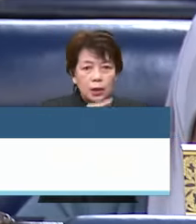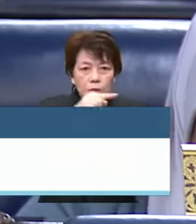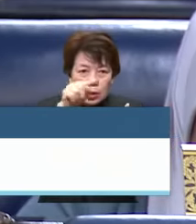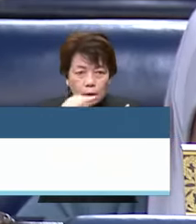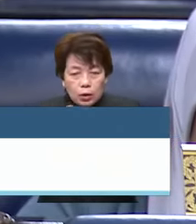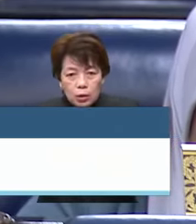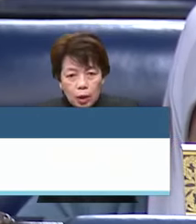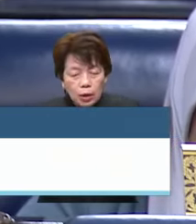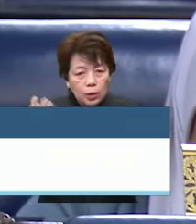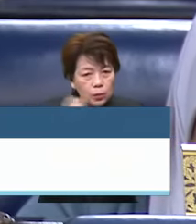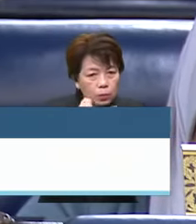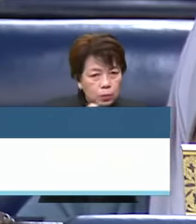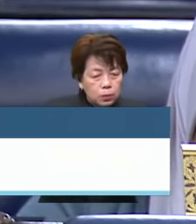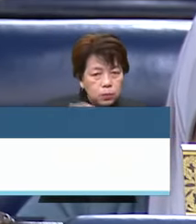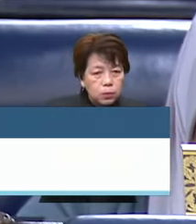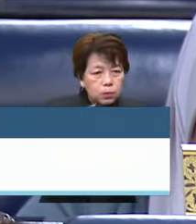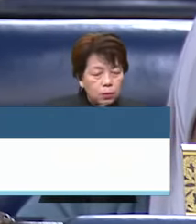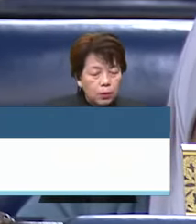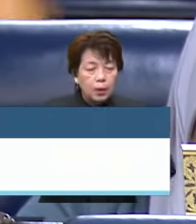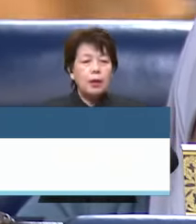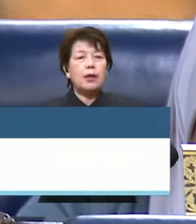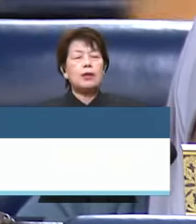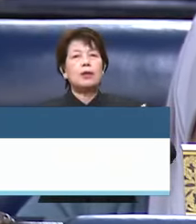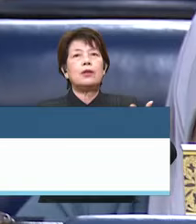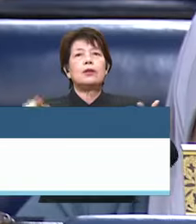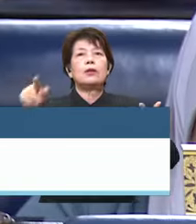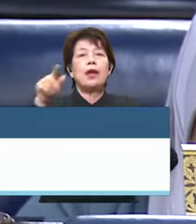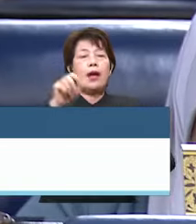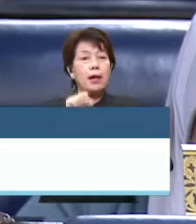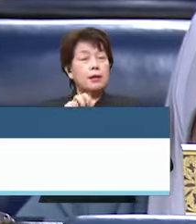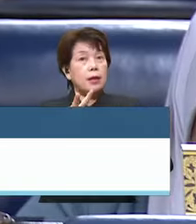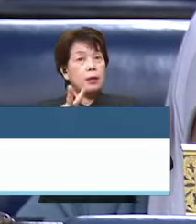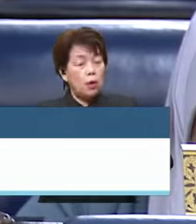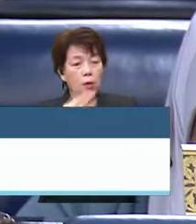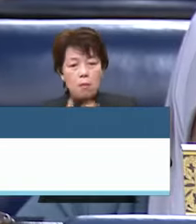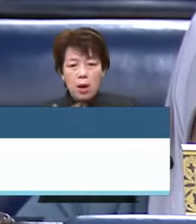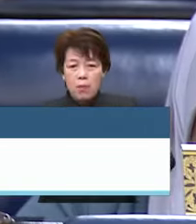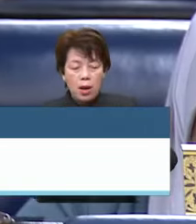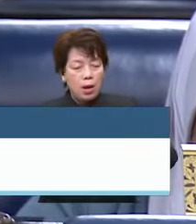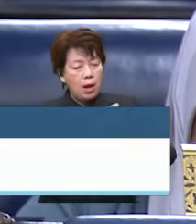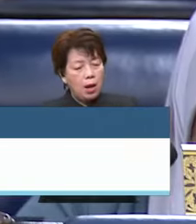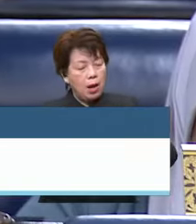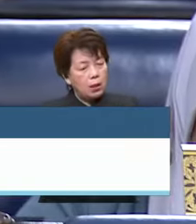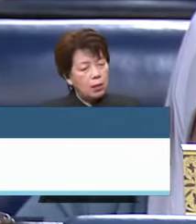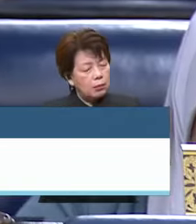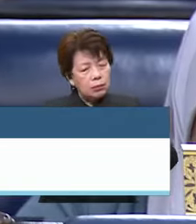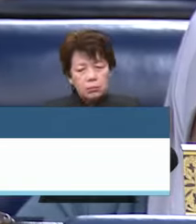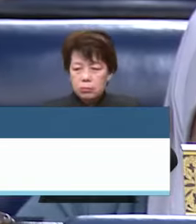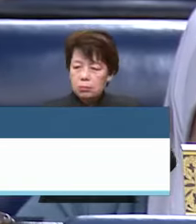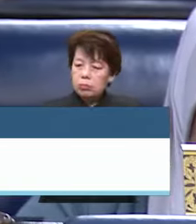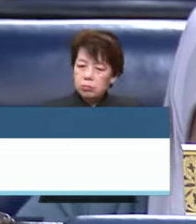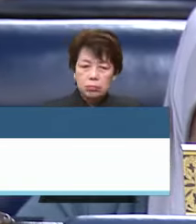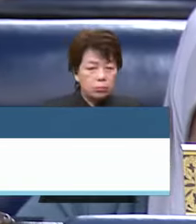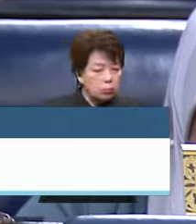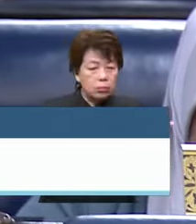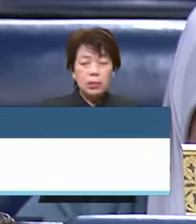mengumpul sebanyak 14,729 SKU harga barang. Supaya kita boleh buat perbandingan, Datuk Yang Tua,